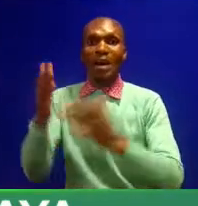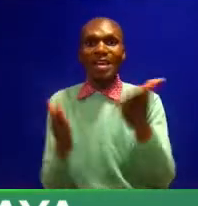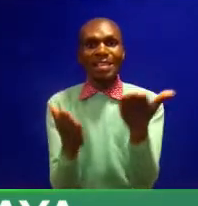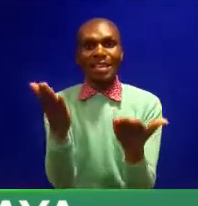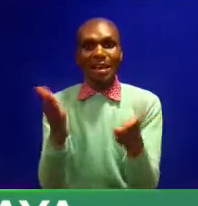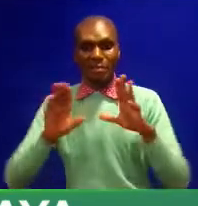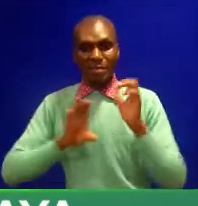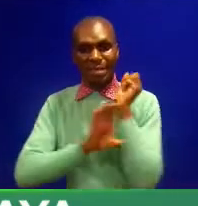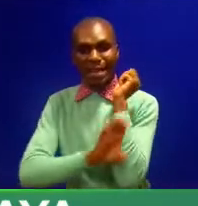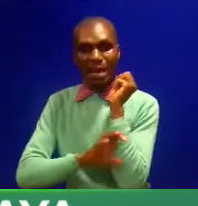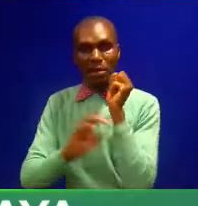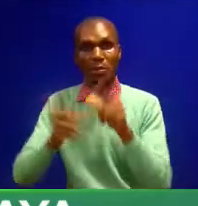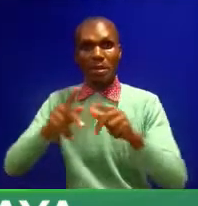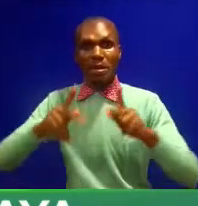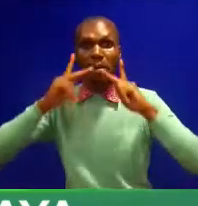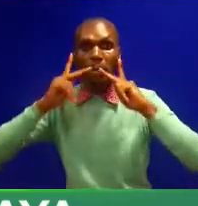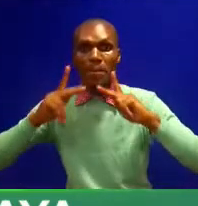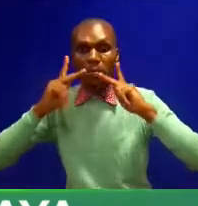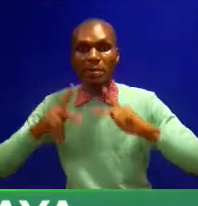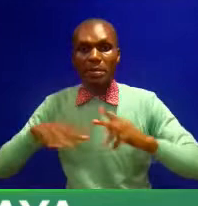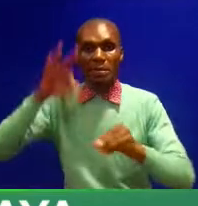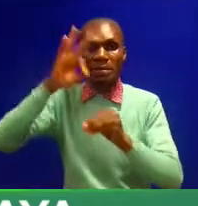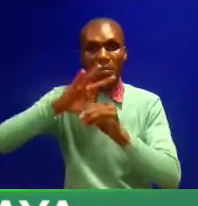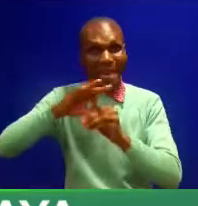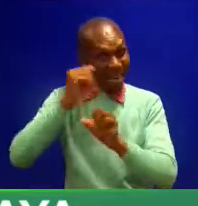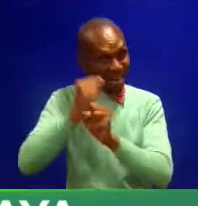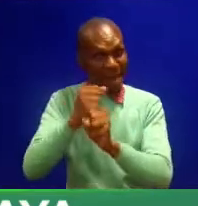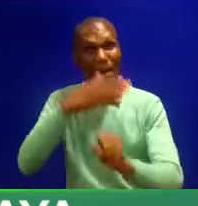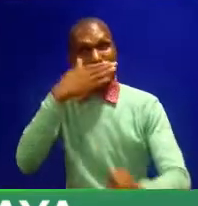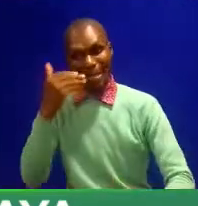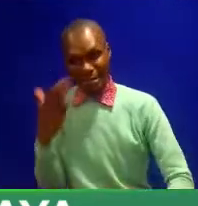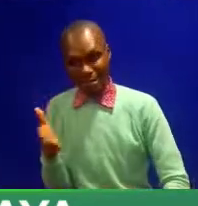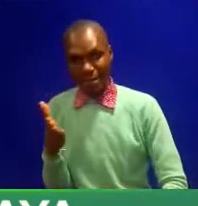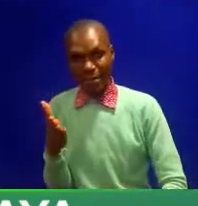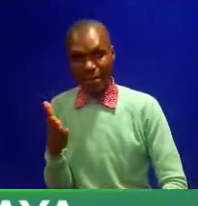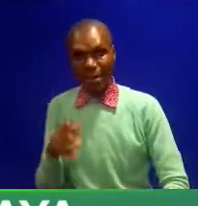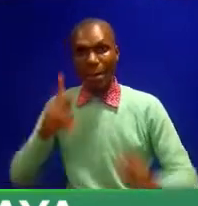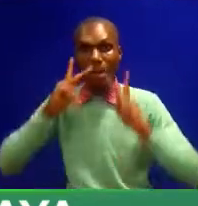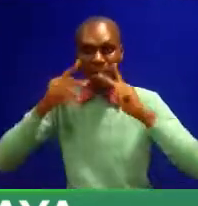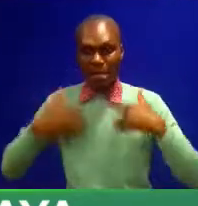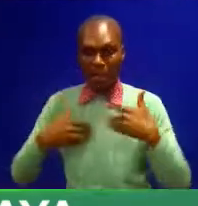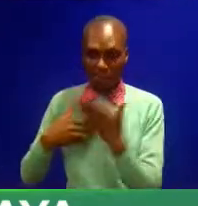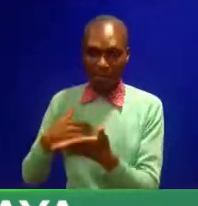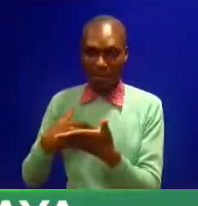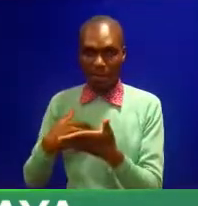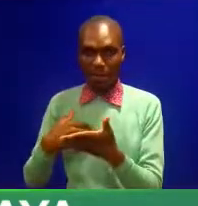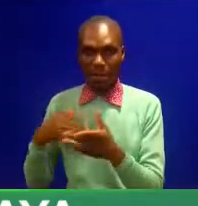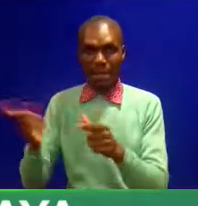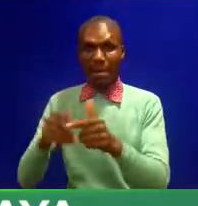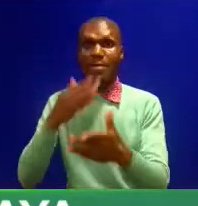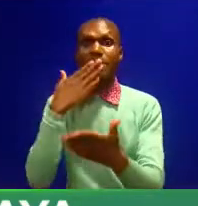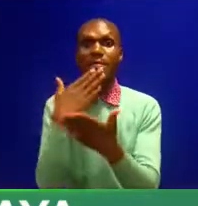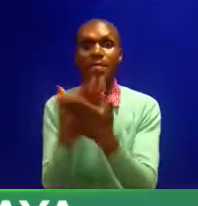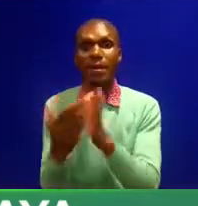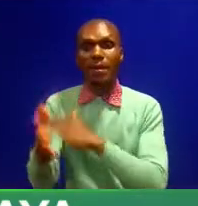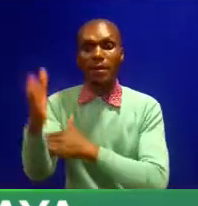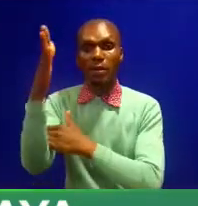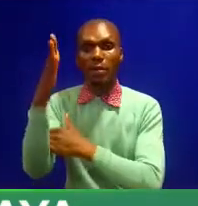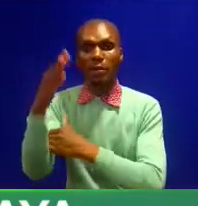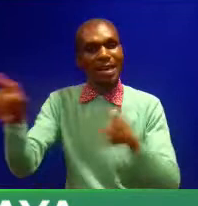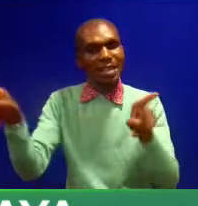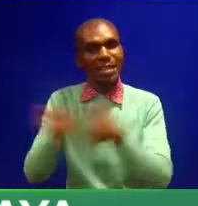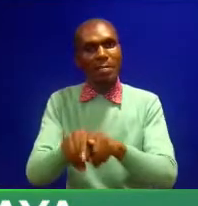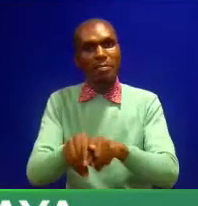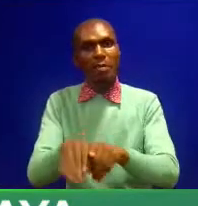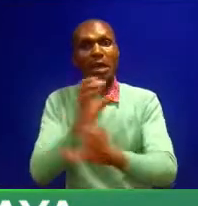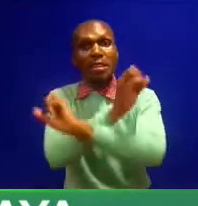morembe ubo cholu tuwa anya tuwa ura ubo kwa cholu ubuja tuwa ura mwale hendi iko tuke na nyasa ambiye mwano nyora na mwana ambiyo tuwa nyora